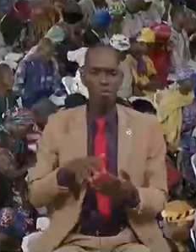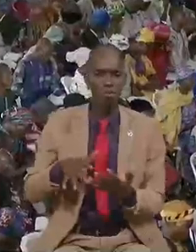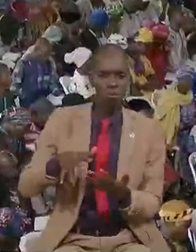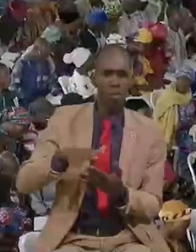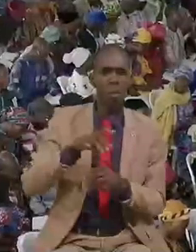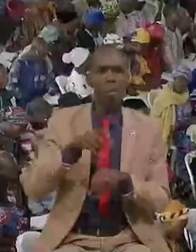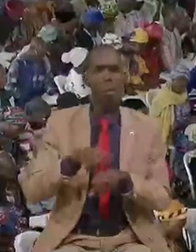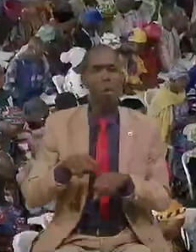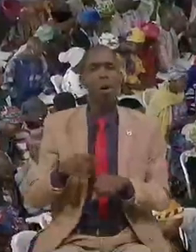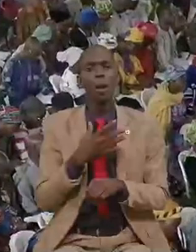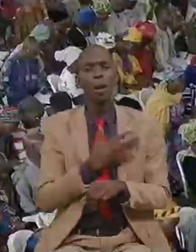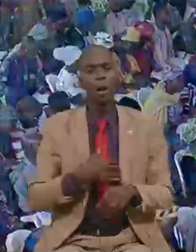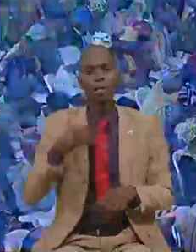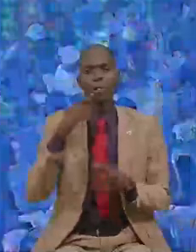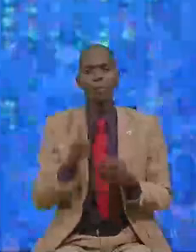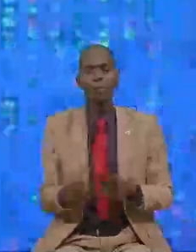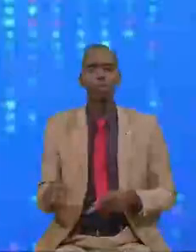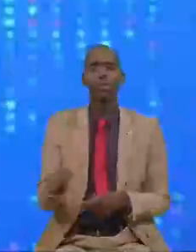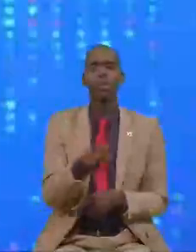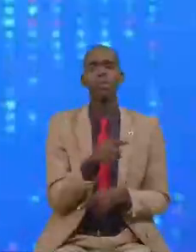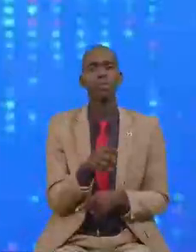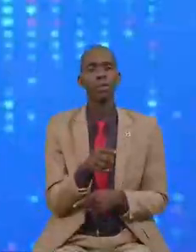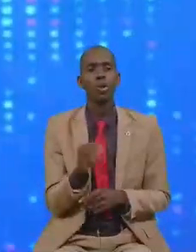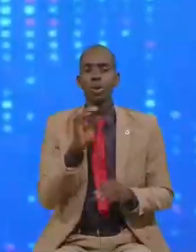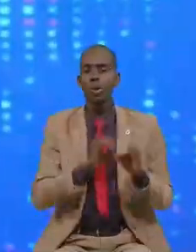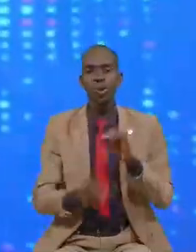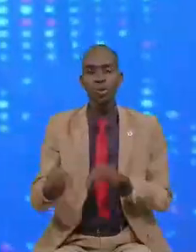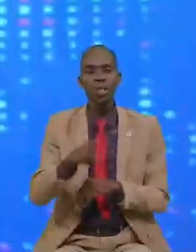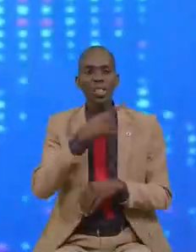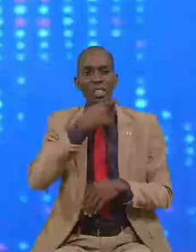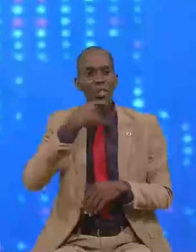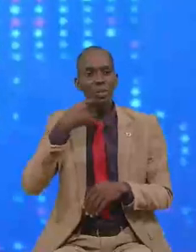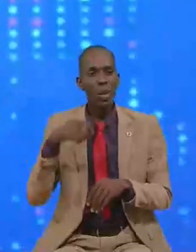et dis-leur, ossements desséchés,